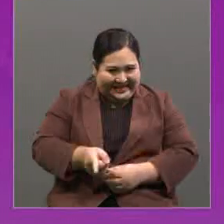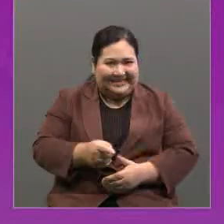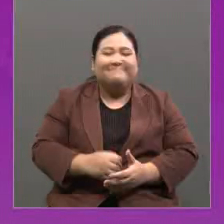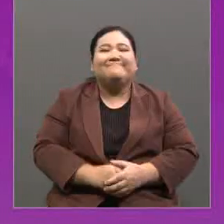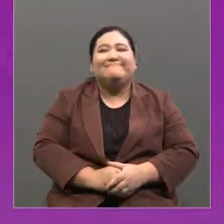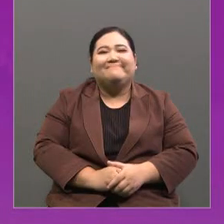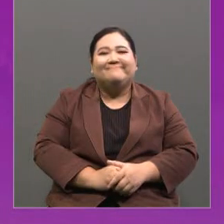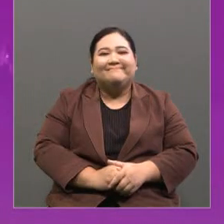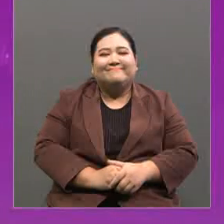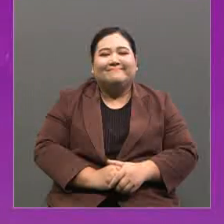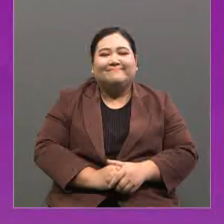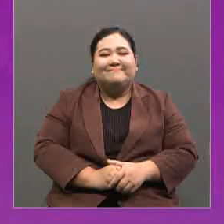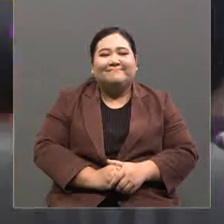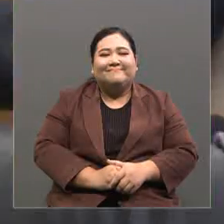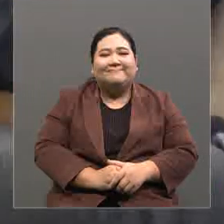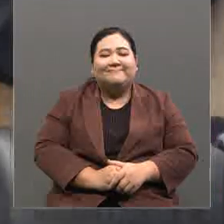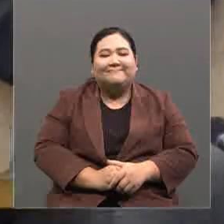ครับ